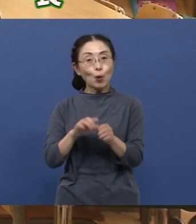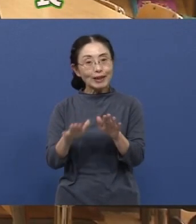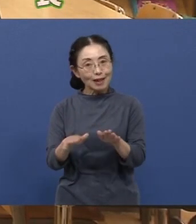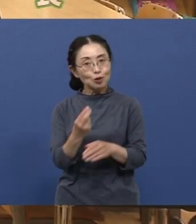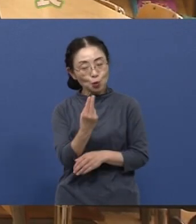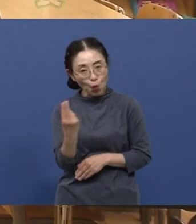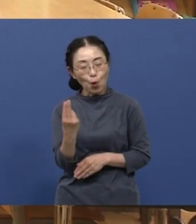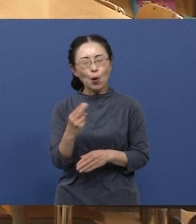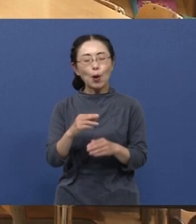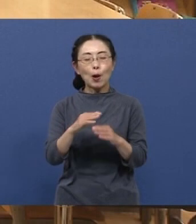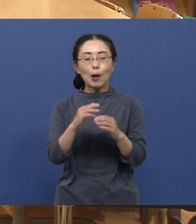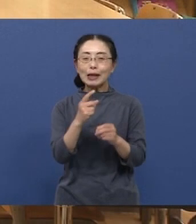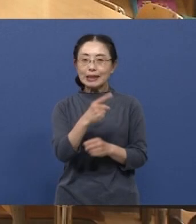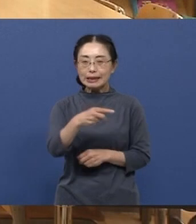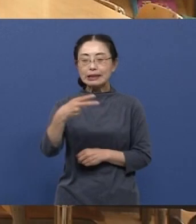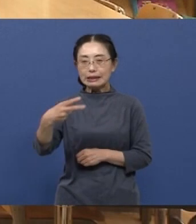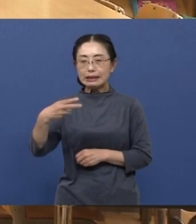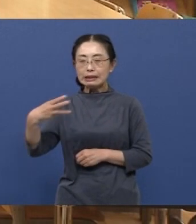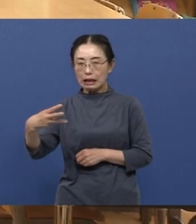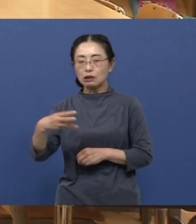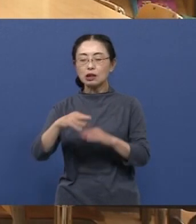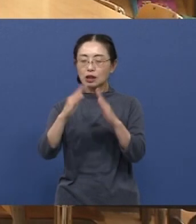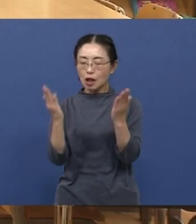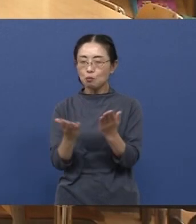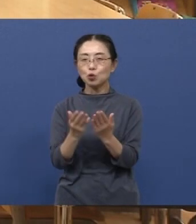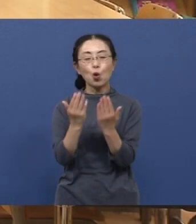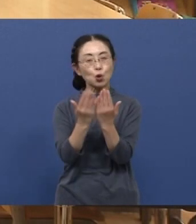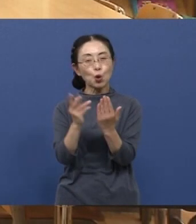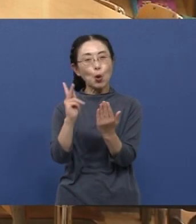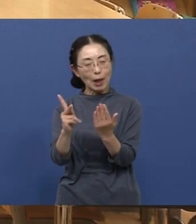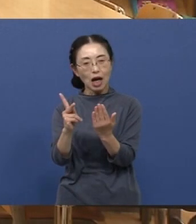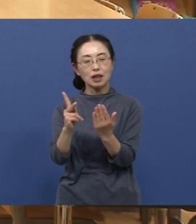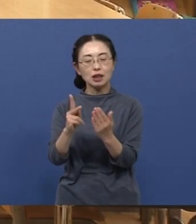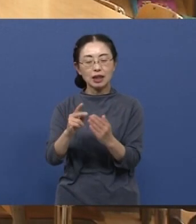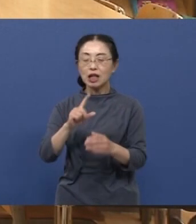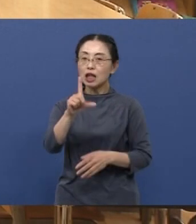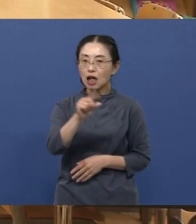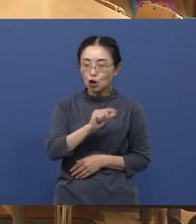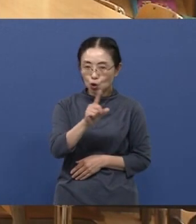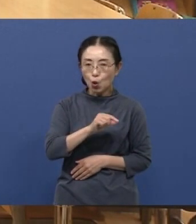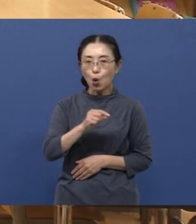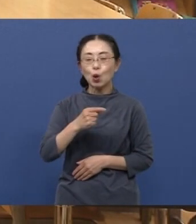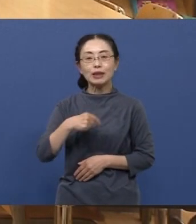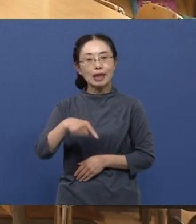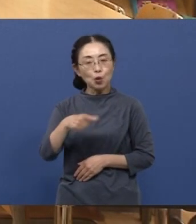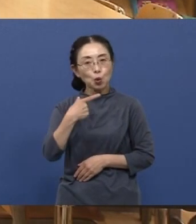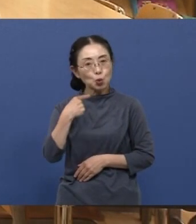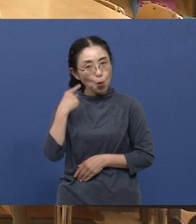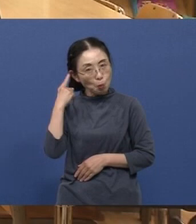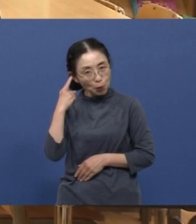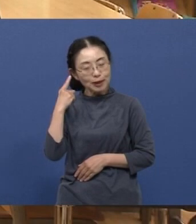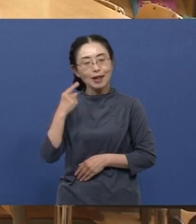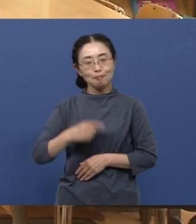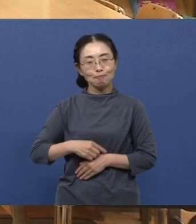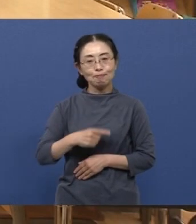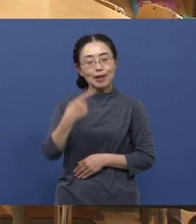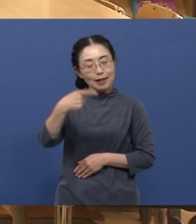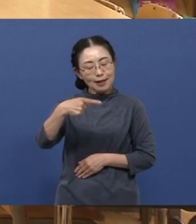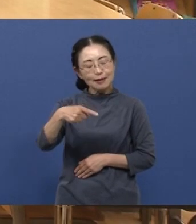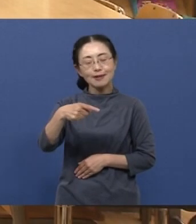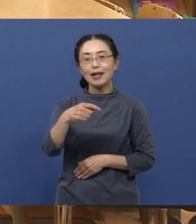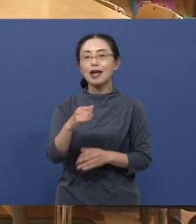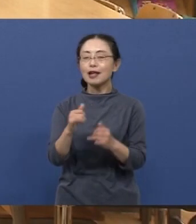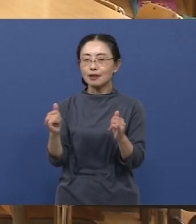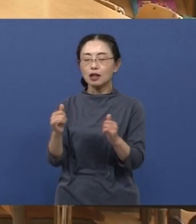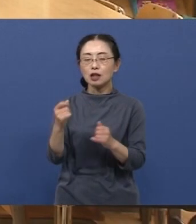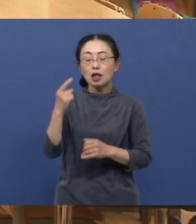学年全教科図書館を活用していこうということで今取り組んでいるんですが、その取り組みの中で先生方に気づかされたこと